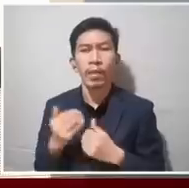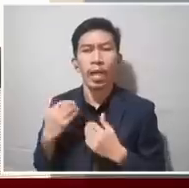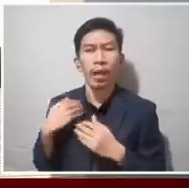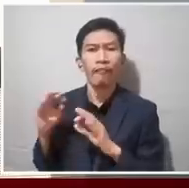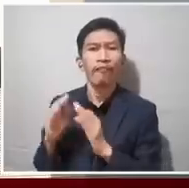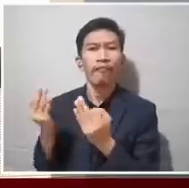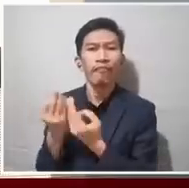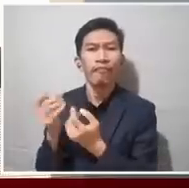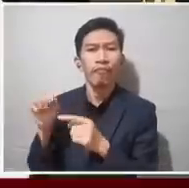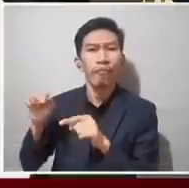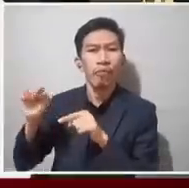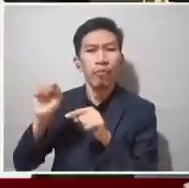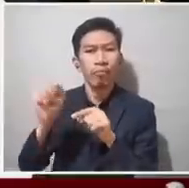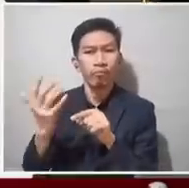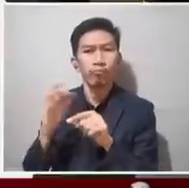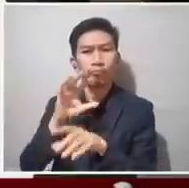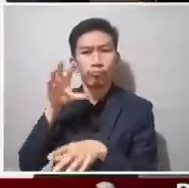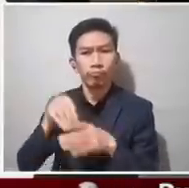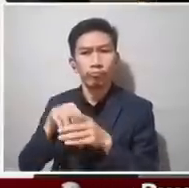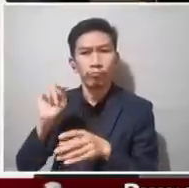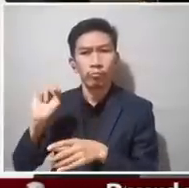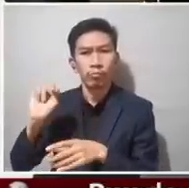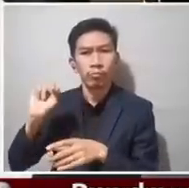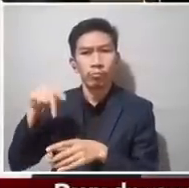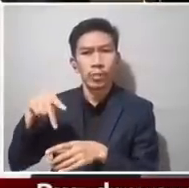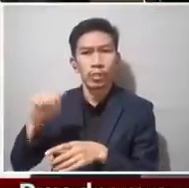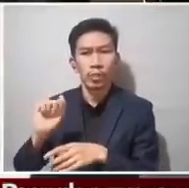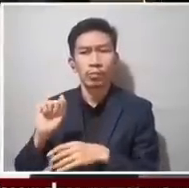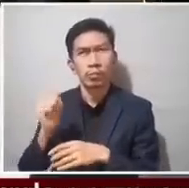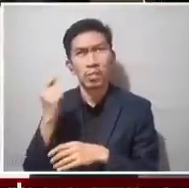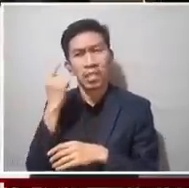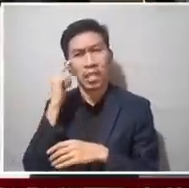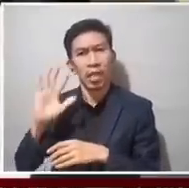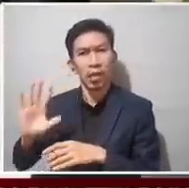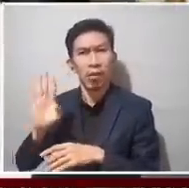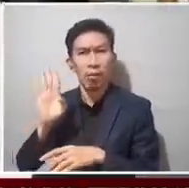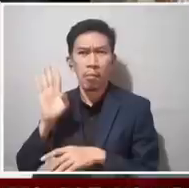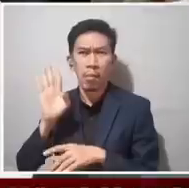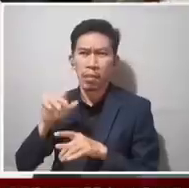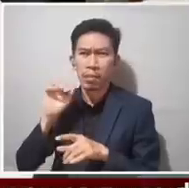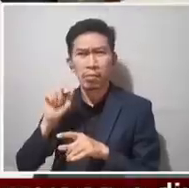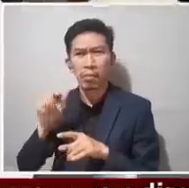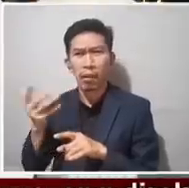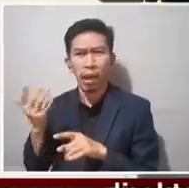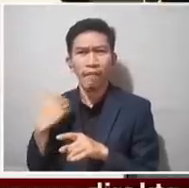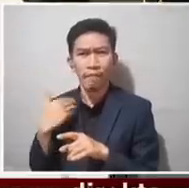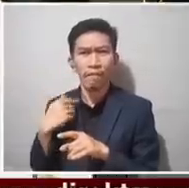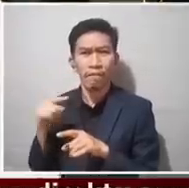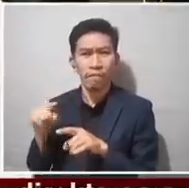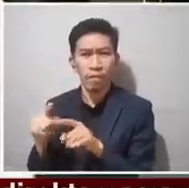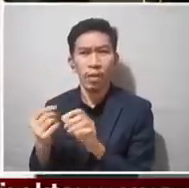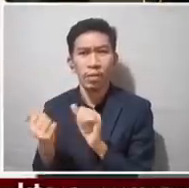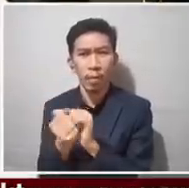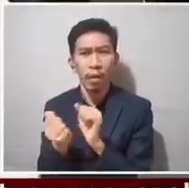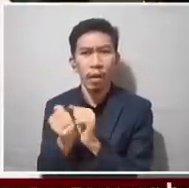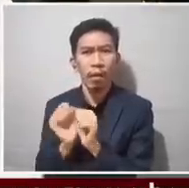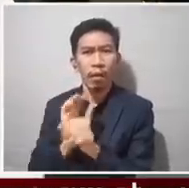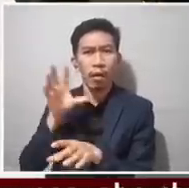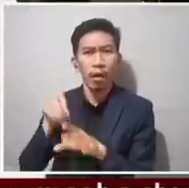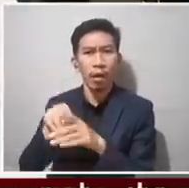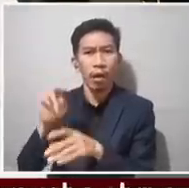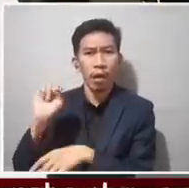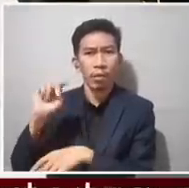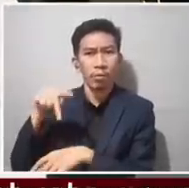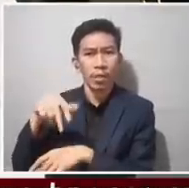NPA. I think yung kapatid niya, dalawang kapatid yata niya o isang kapatid niya ang nasa NPA. At itong si yung anak